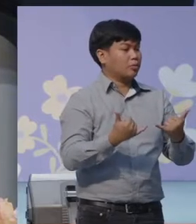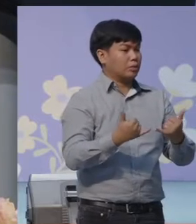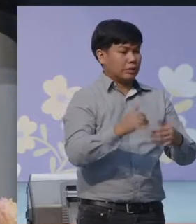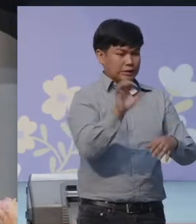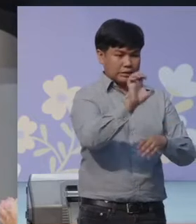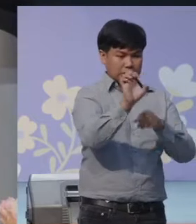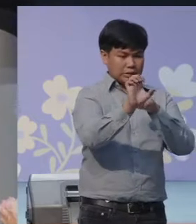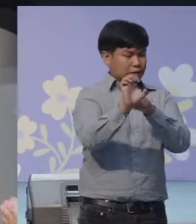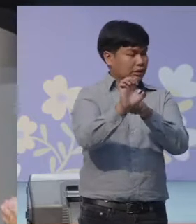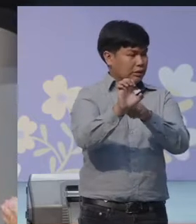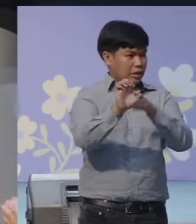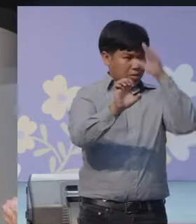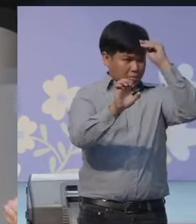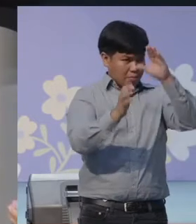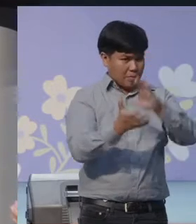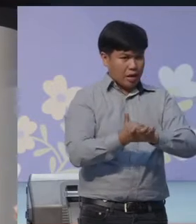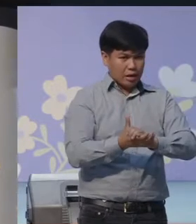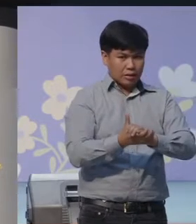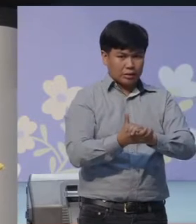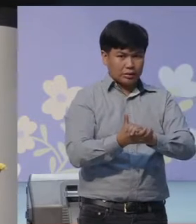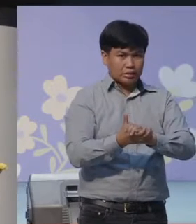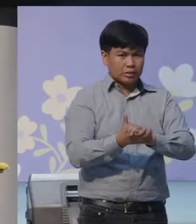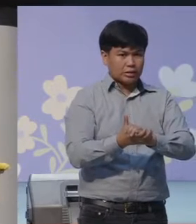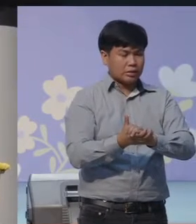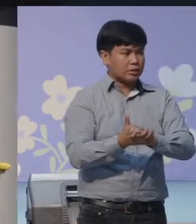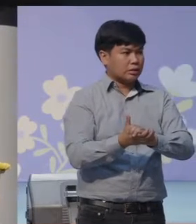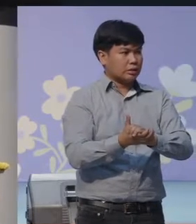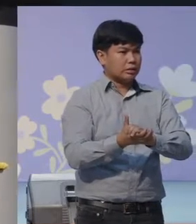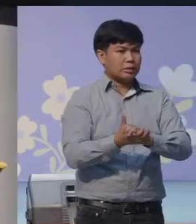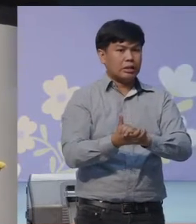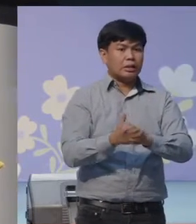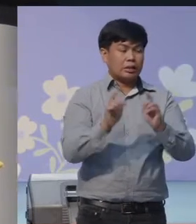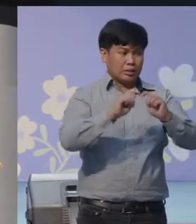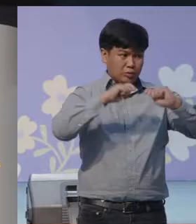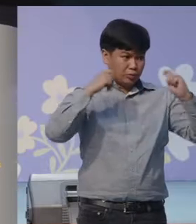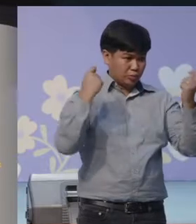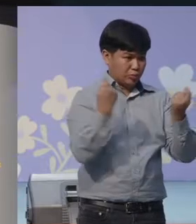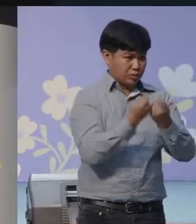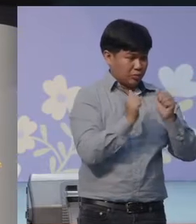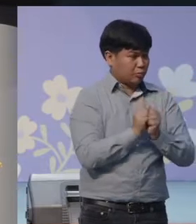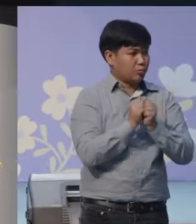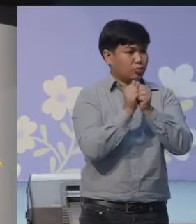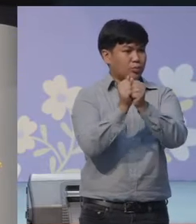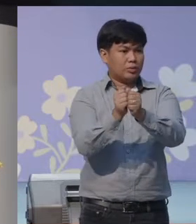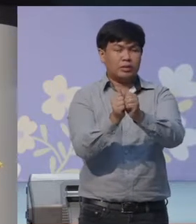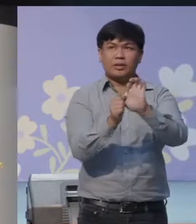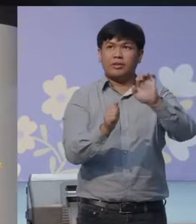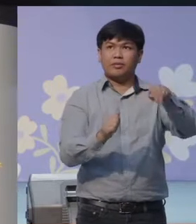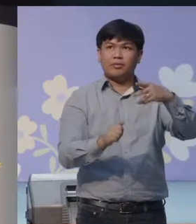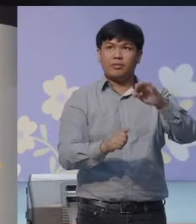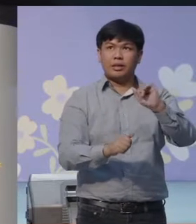Elkana, hindi naman talaga pamilya ng tribo ng Ephraim. Kaya lang,